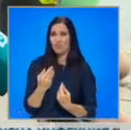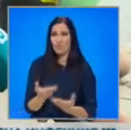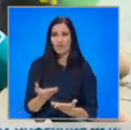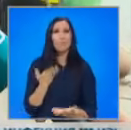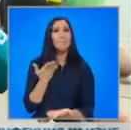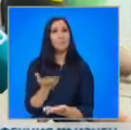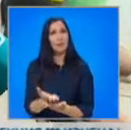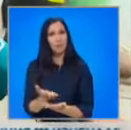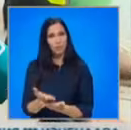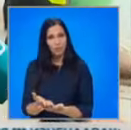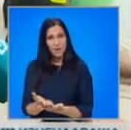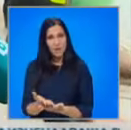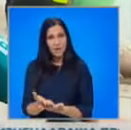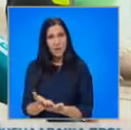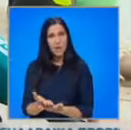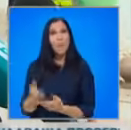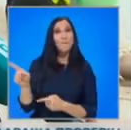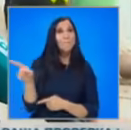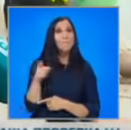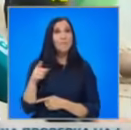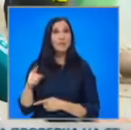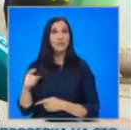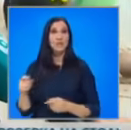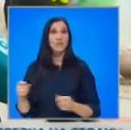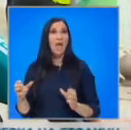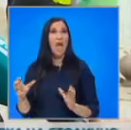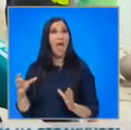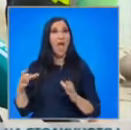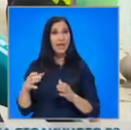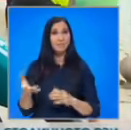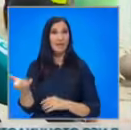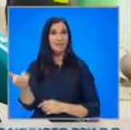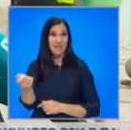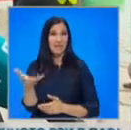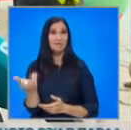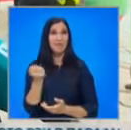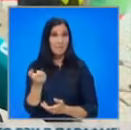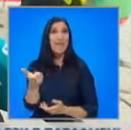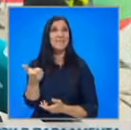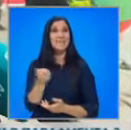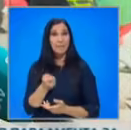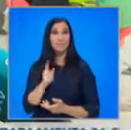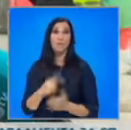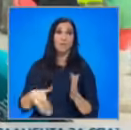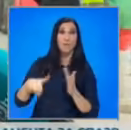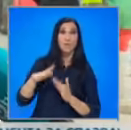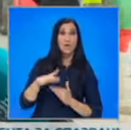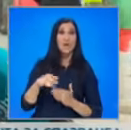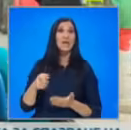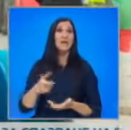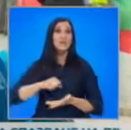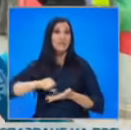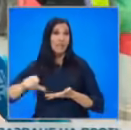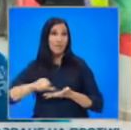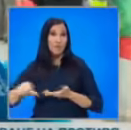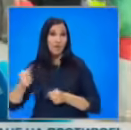предложение към менеджерски екип да изтегли кредит, с което да покрие задълженията си към персонала